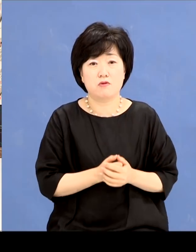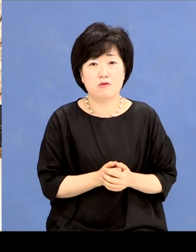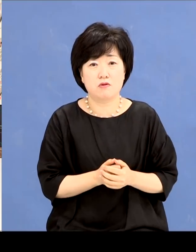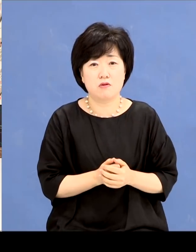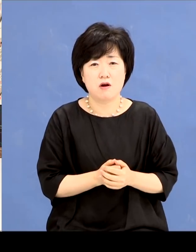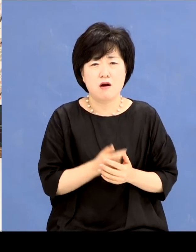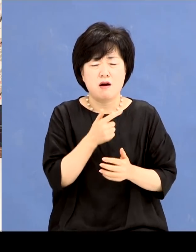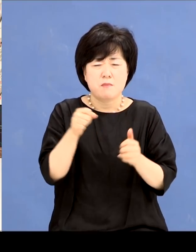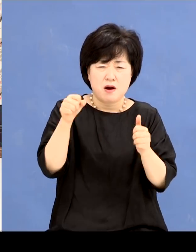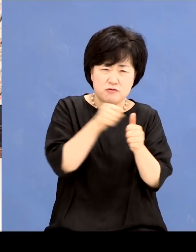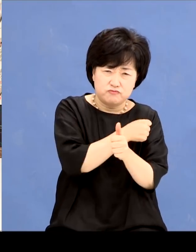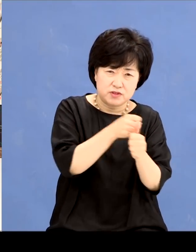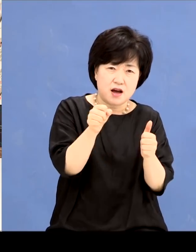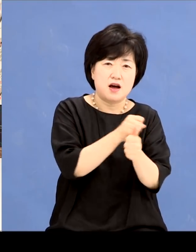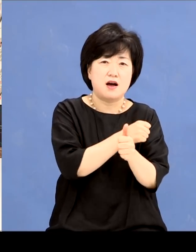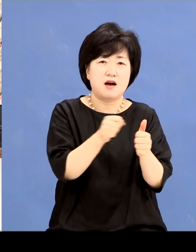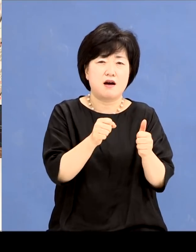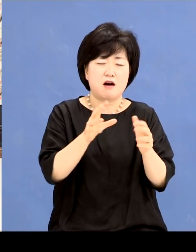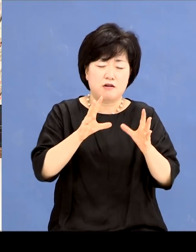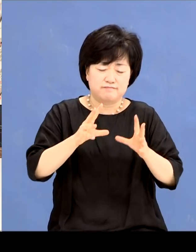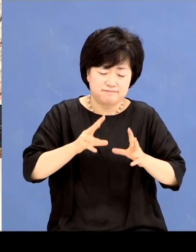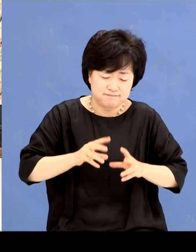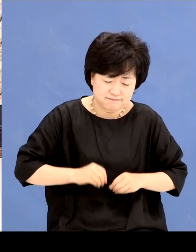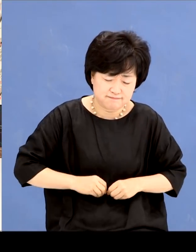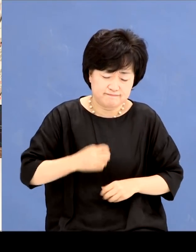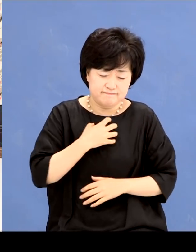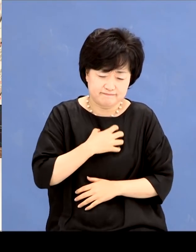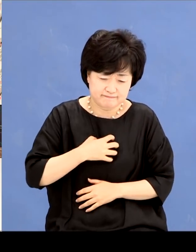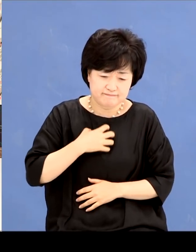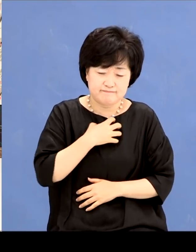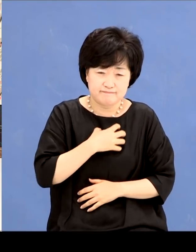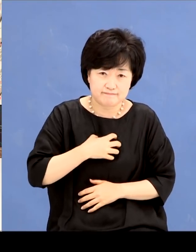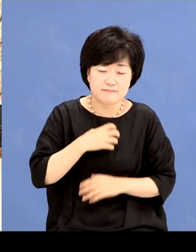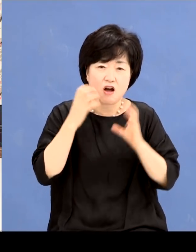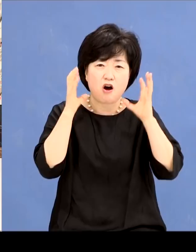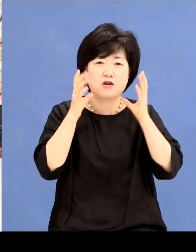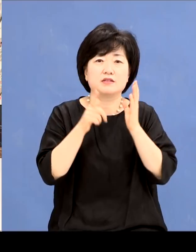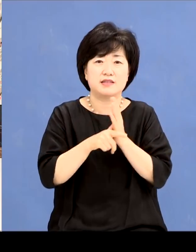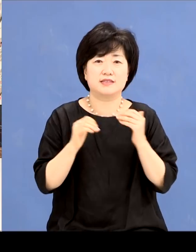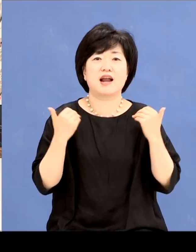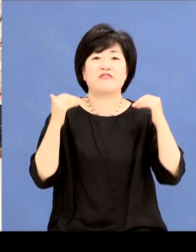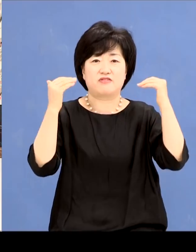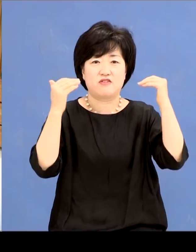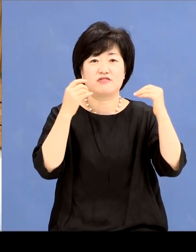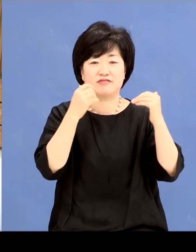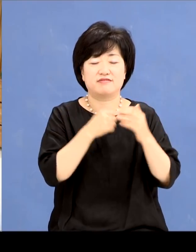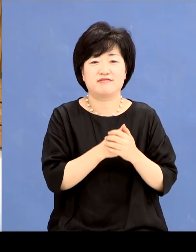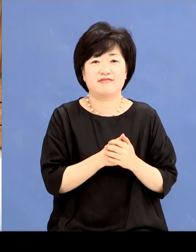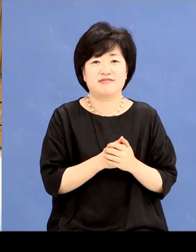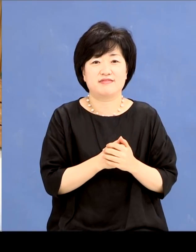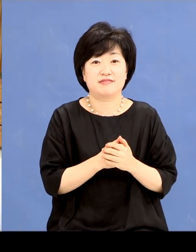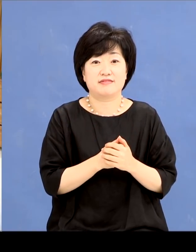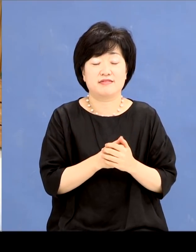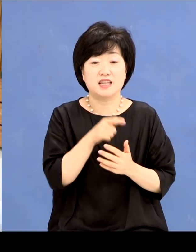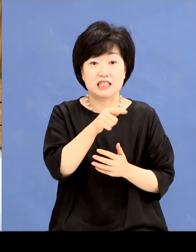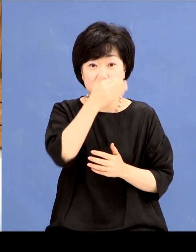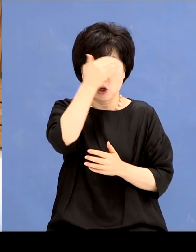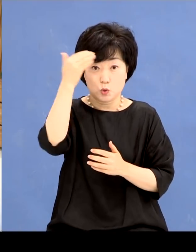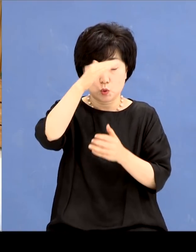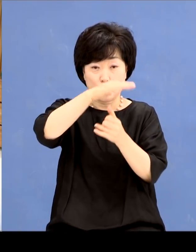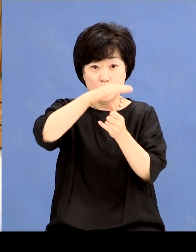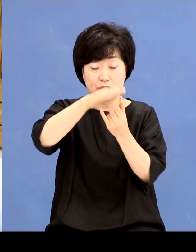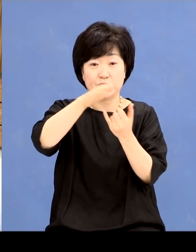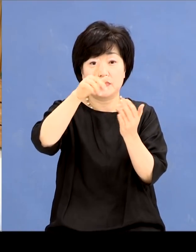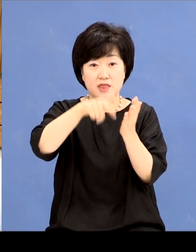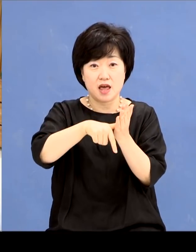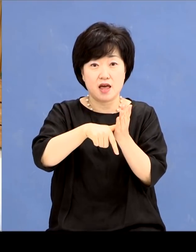너무 많은 구타와 또 굶주림 가운데 그렇게 또 어린 시절을 보내신 분이십니다. 네. 이분은